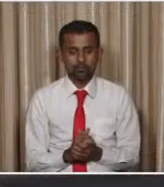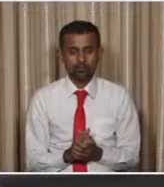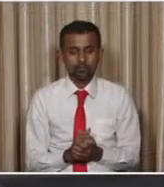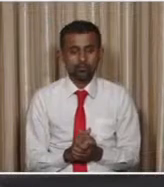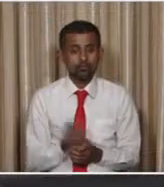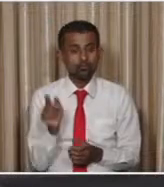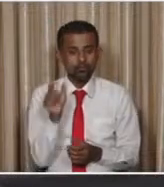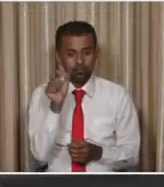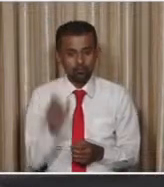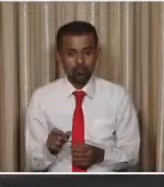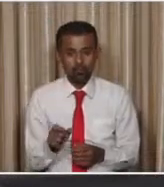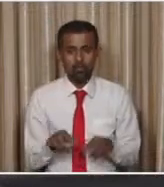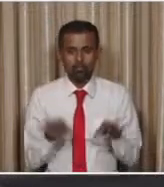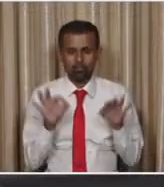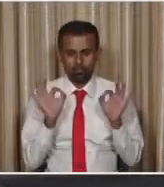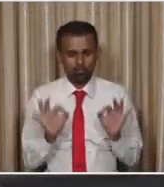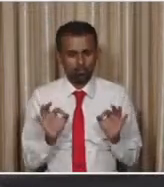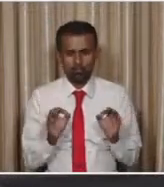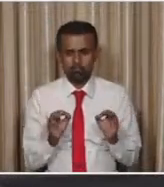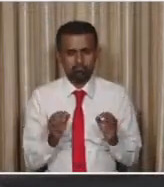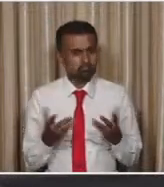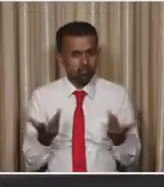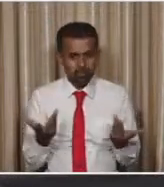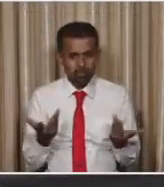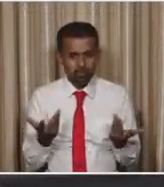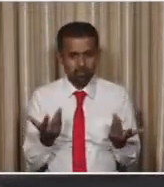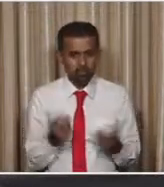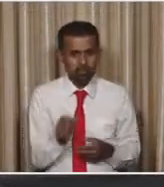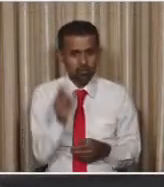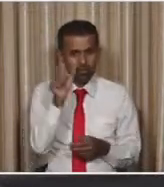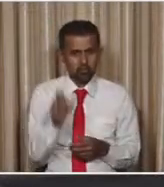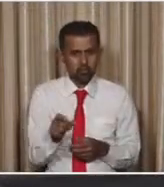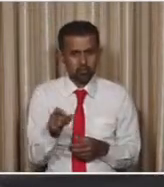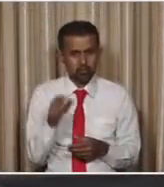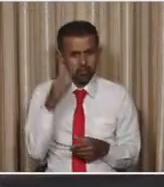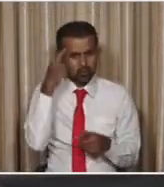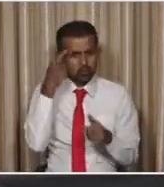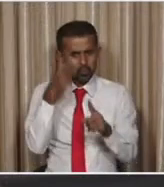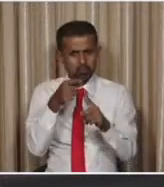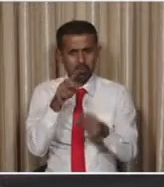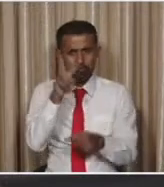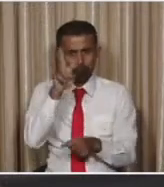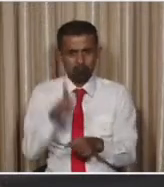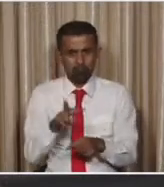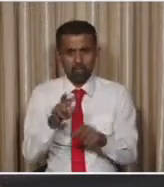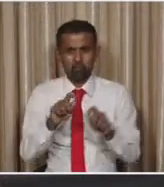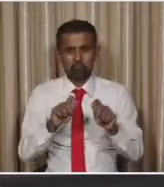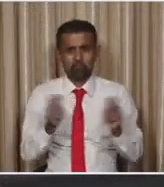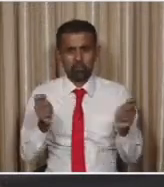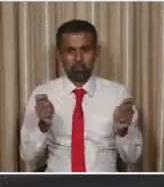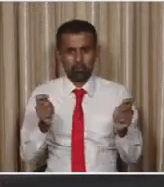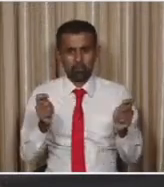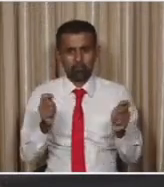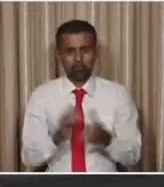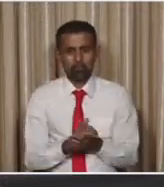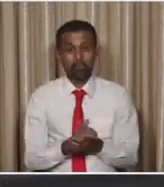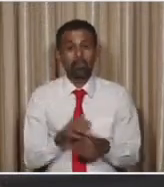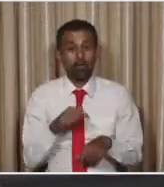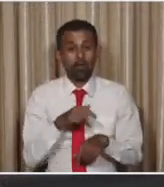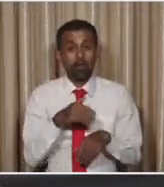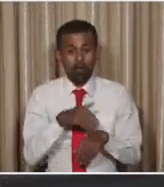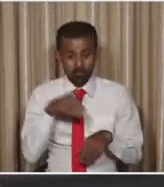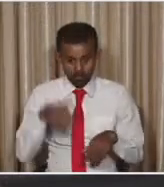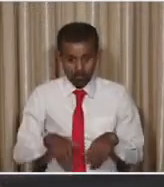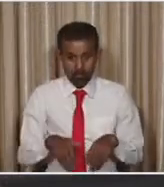eka niwerdawa itu nokalot etuma kerehi bendila tibunu vishwasaye bida wetenawa menna me ada vishwasa